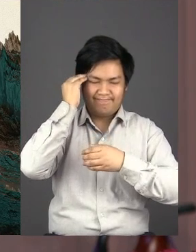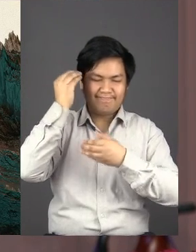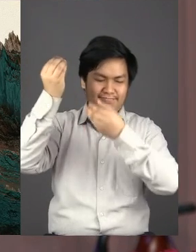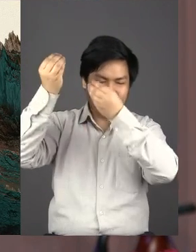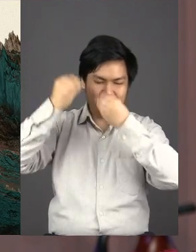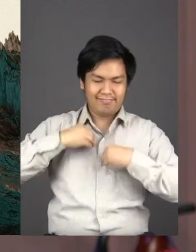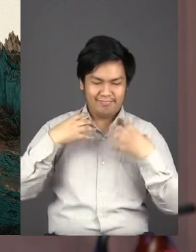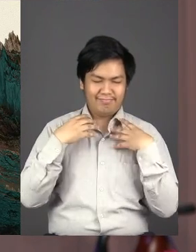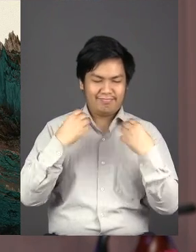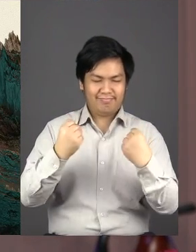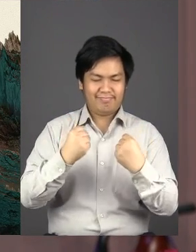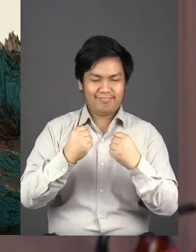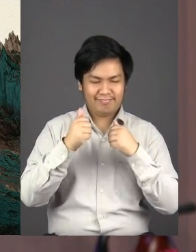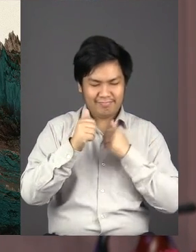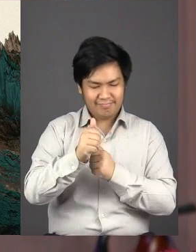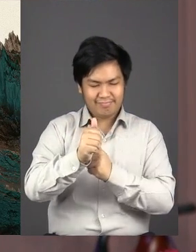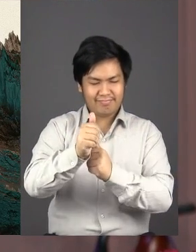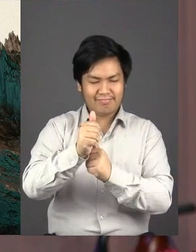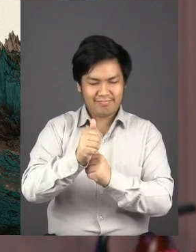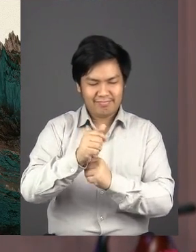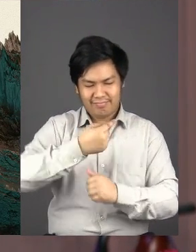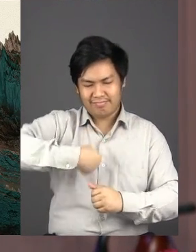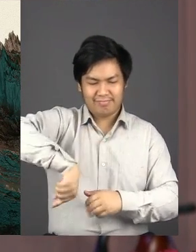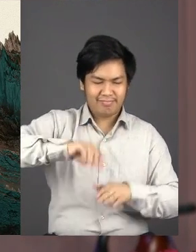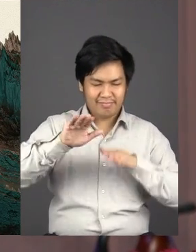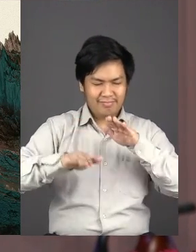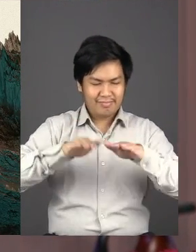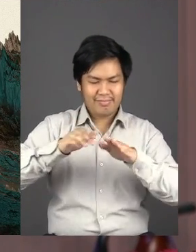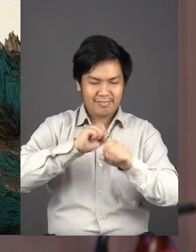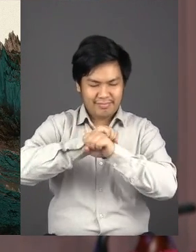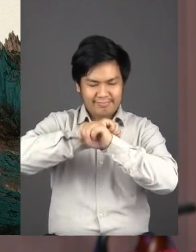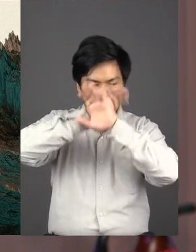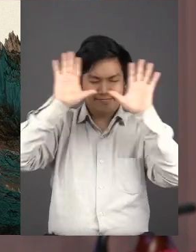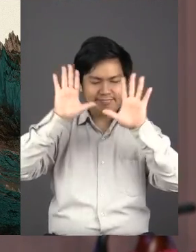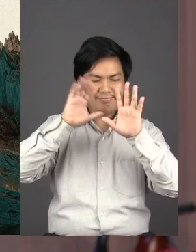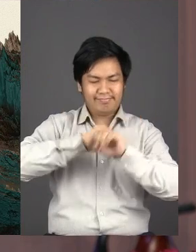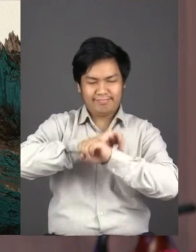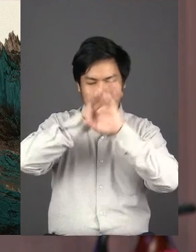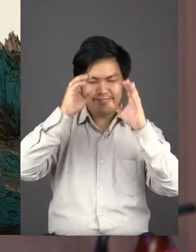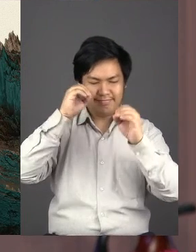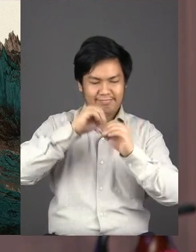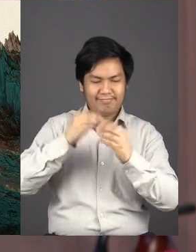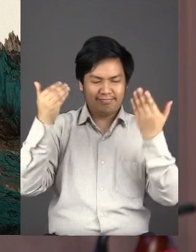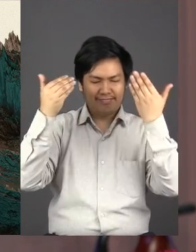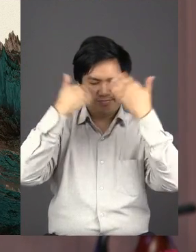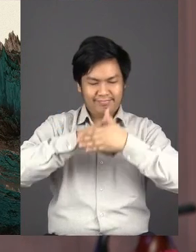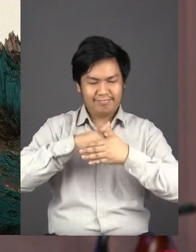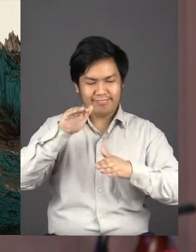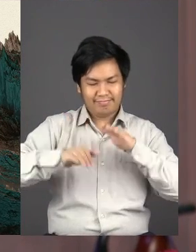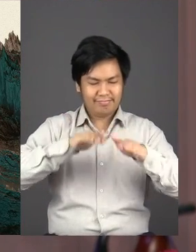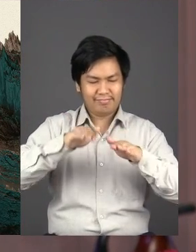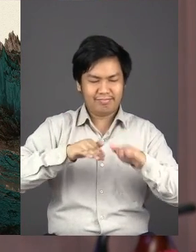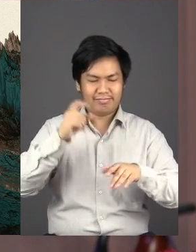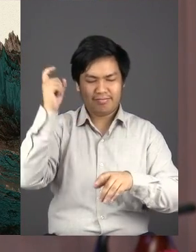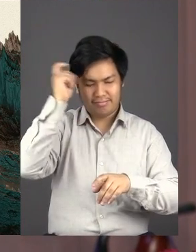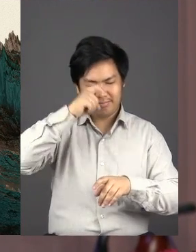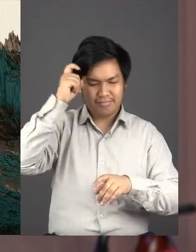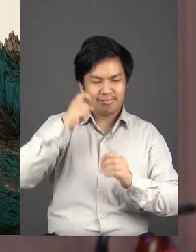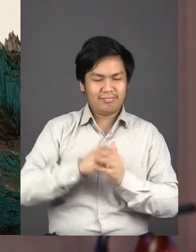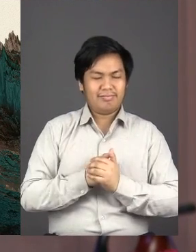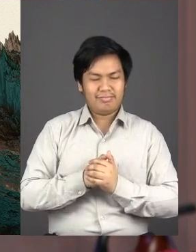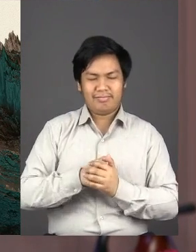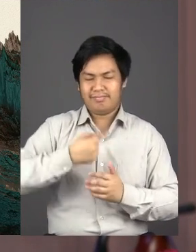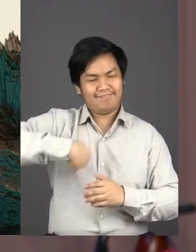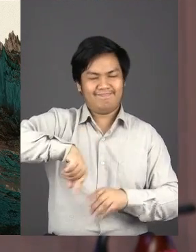ng lakas sa amin na sumunod. Na kami ay lumakad sa liwanag, liwanagan ng nasa dilim, lumakad sa karunungan, Panginoon. Hindi